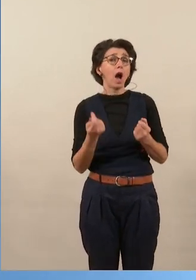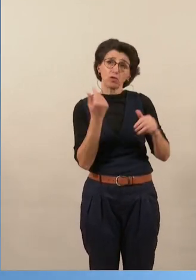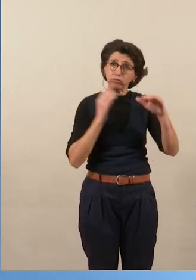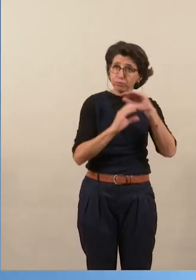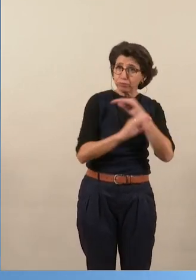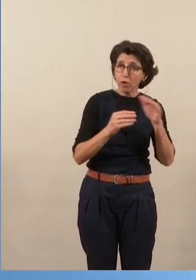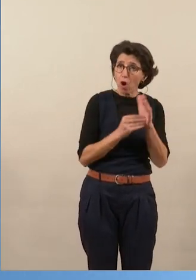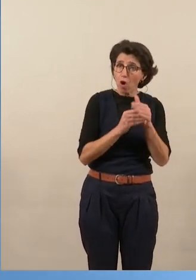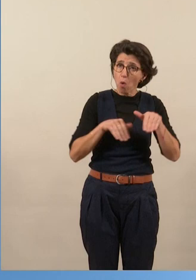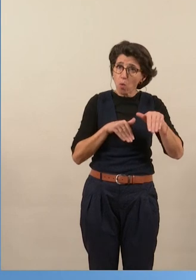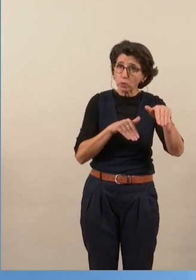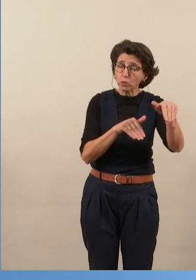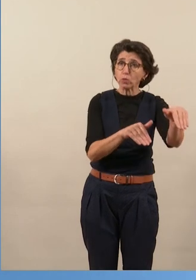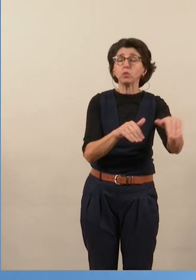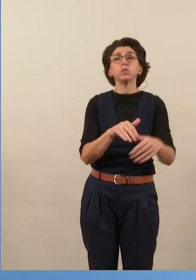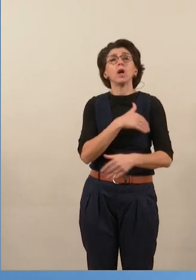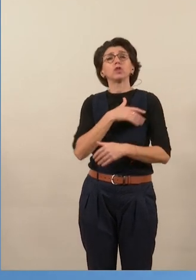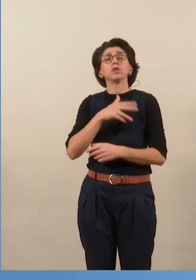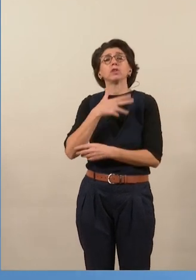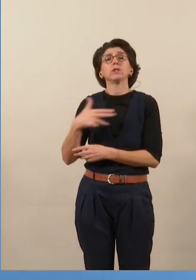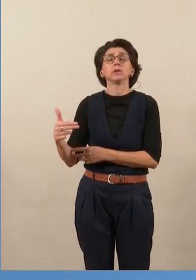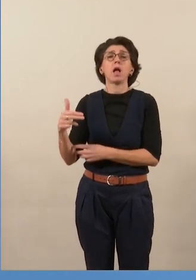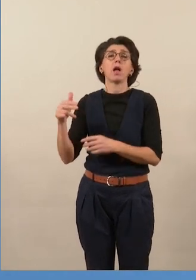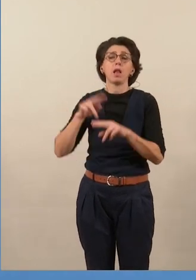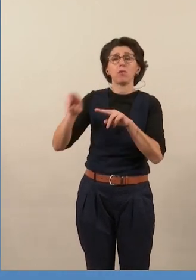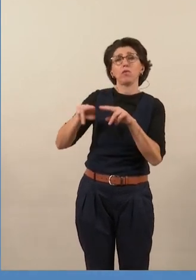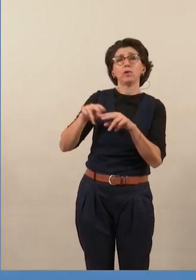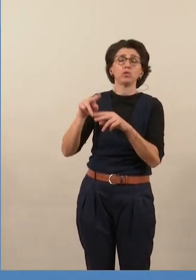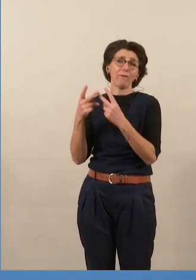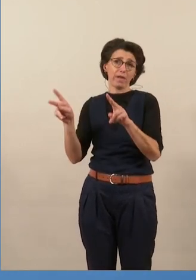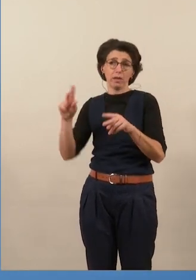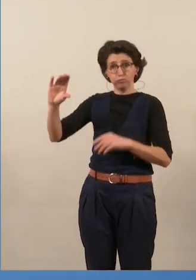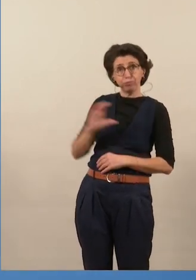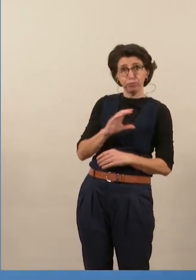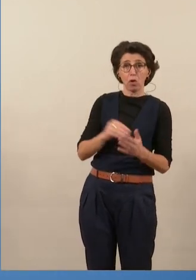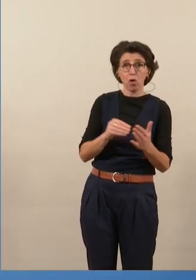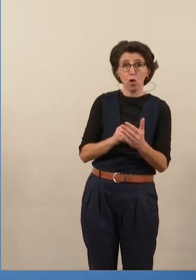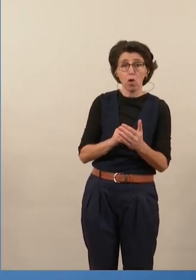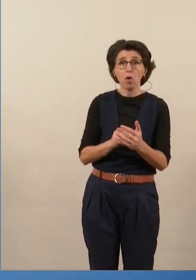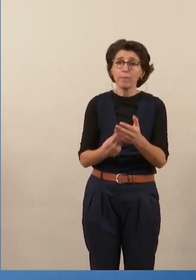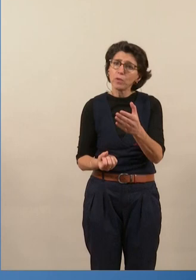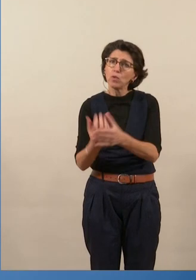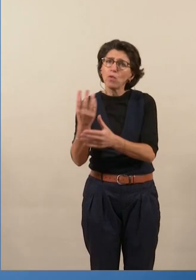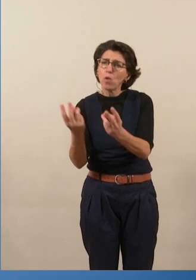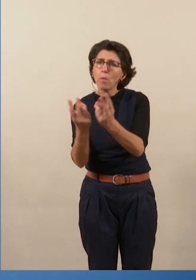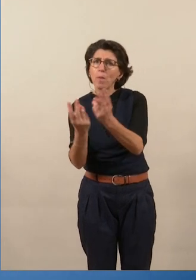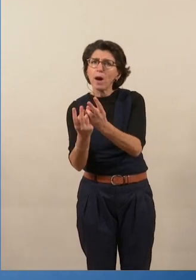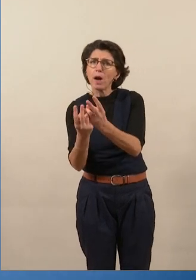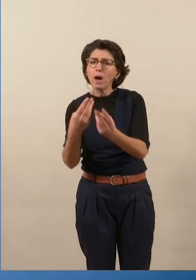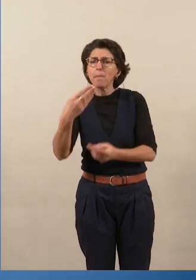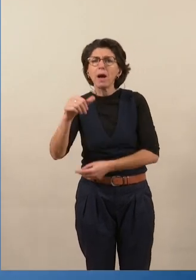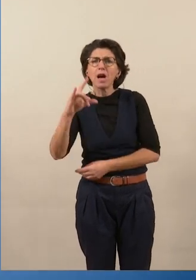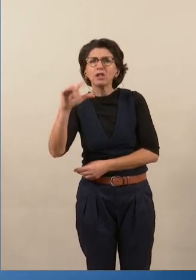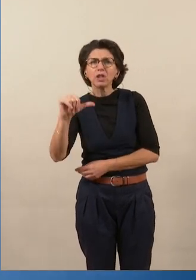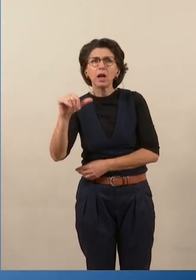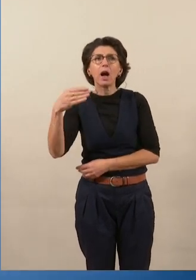dégagés et obtenu vu de la part de l'Agence nationale de rénovation urbaine et un nouveau qu squir Macha Amini